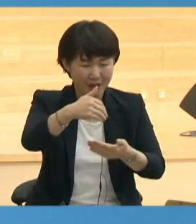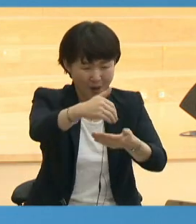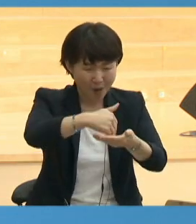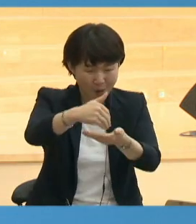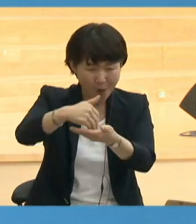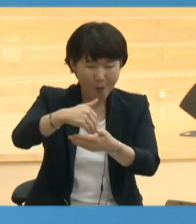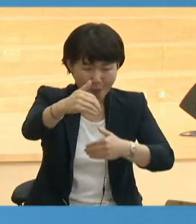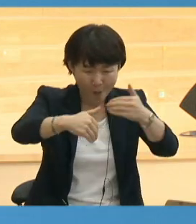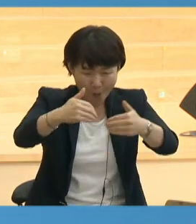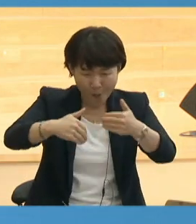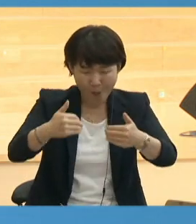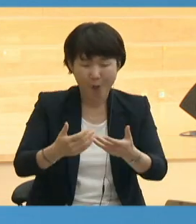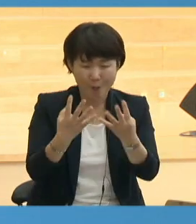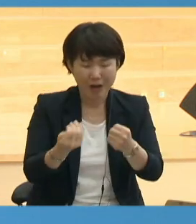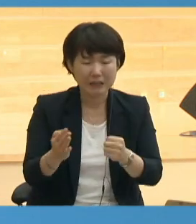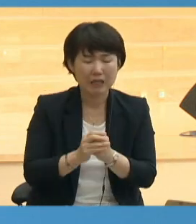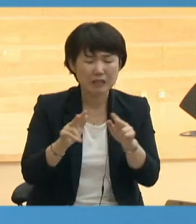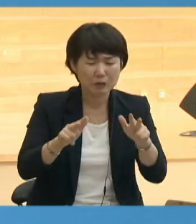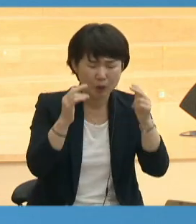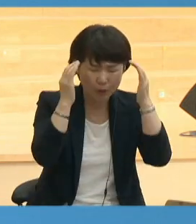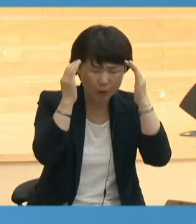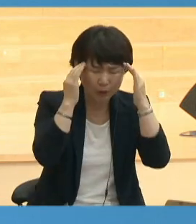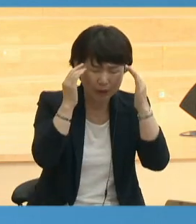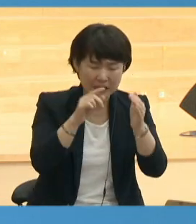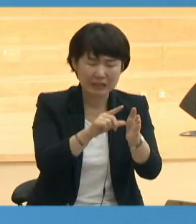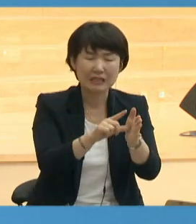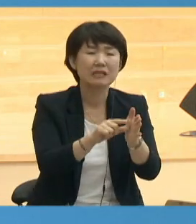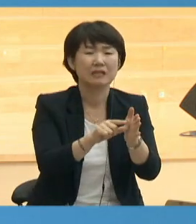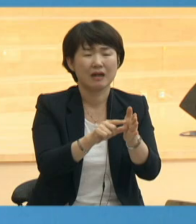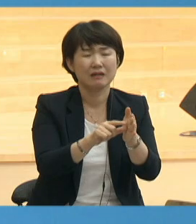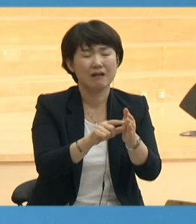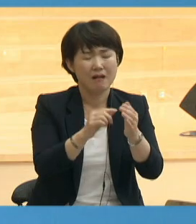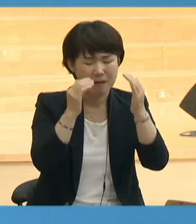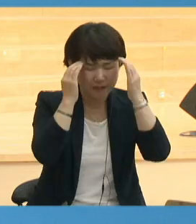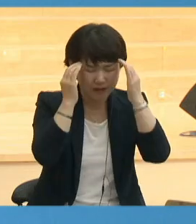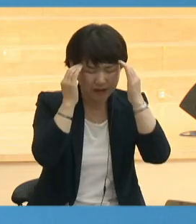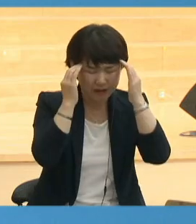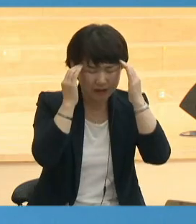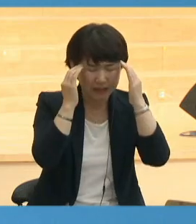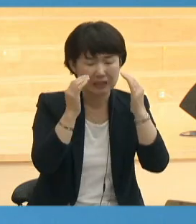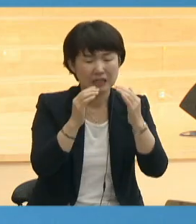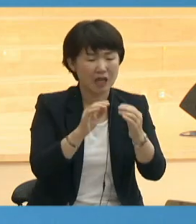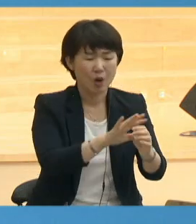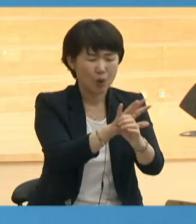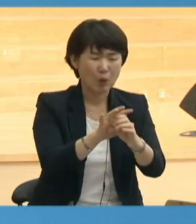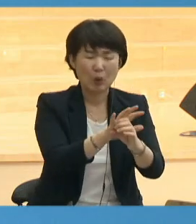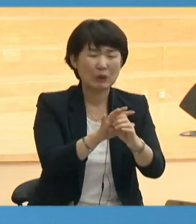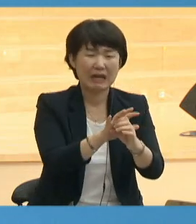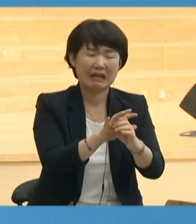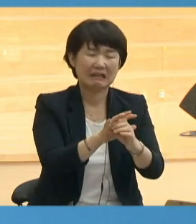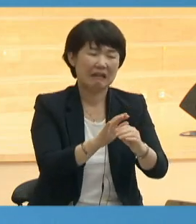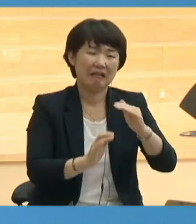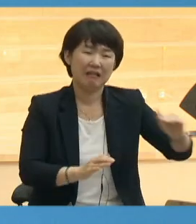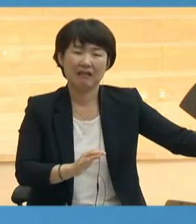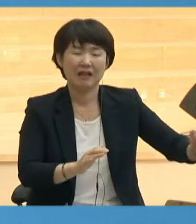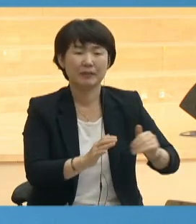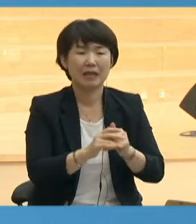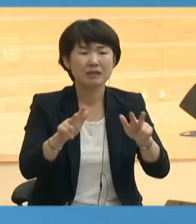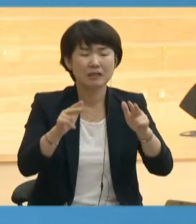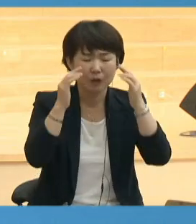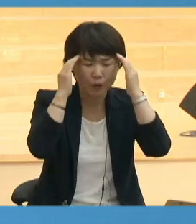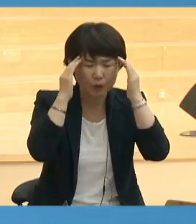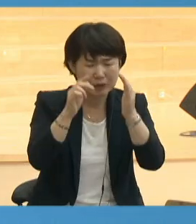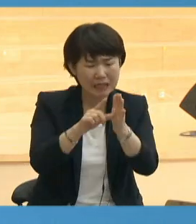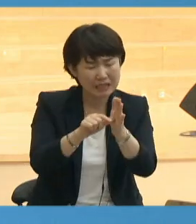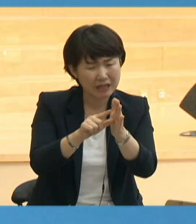정말로 고통의 시간을 식음 더 코로나는 저희가 나요 이거 이거는 그냥 곁다리 고 진짜 고통의 시간을